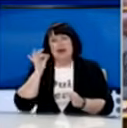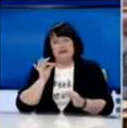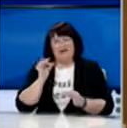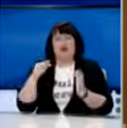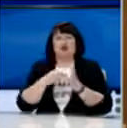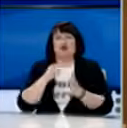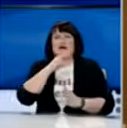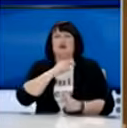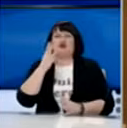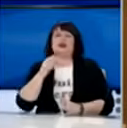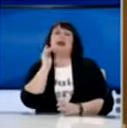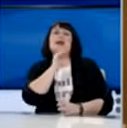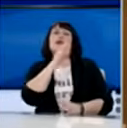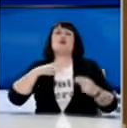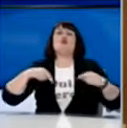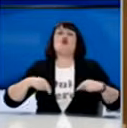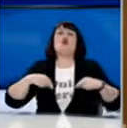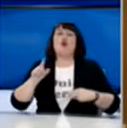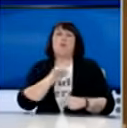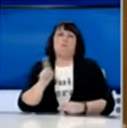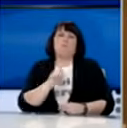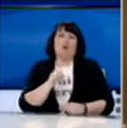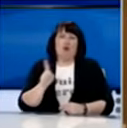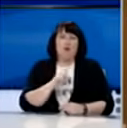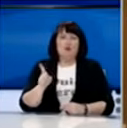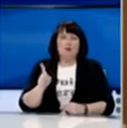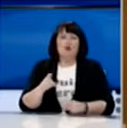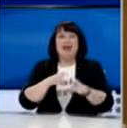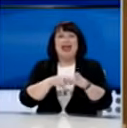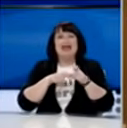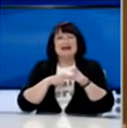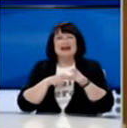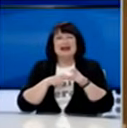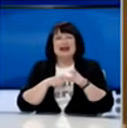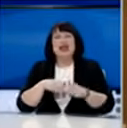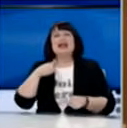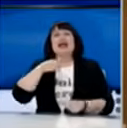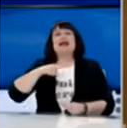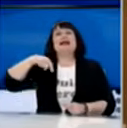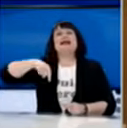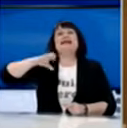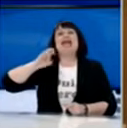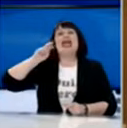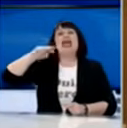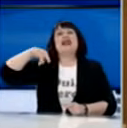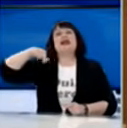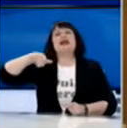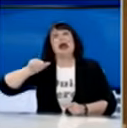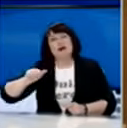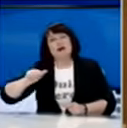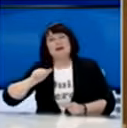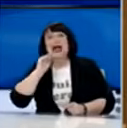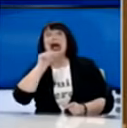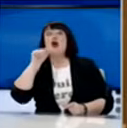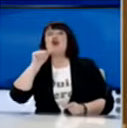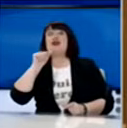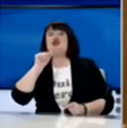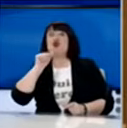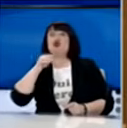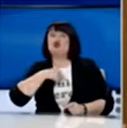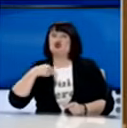18/9/2023, προς τον Υπουργό Υποδομών και Μεταφορών, η εταιρεία ΓΕΚ Τέρνα και ο κύριος Αγοραστός. Ρωτώ,